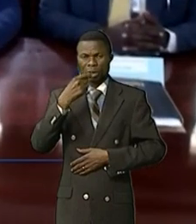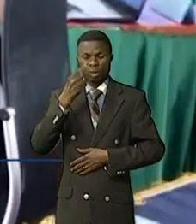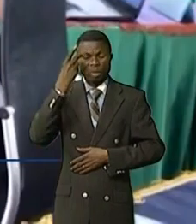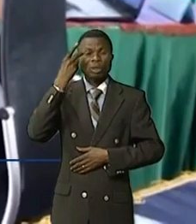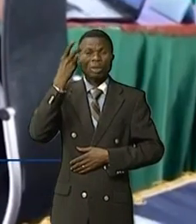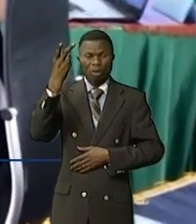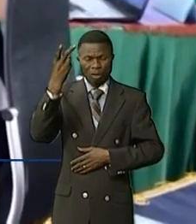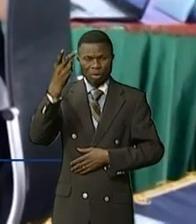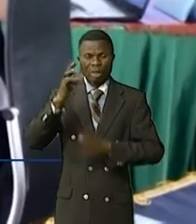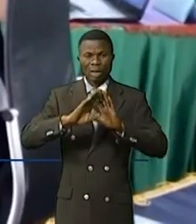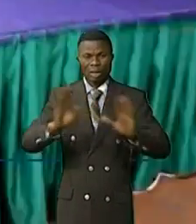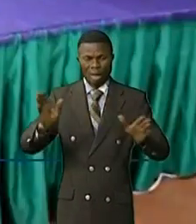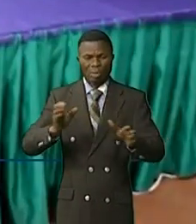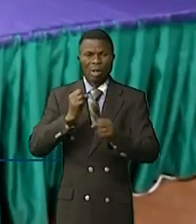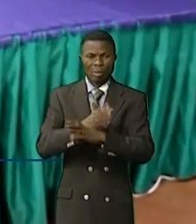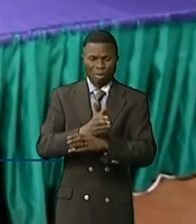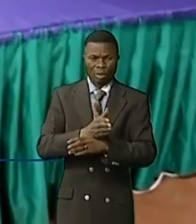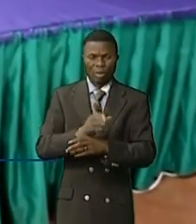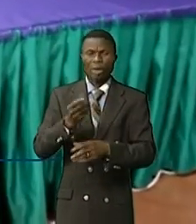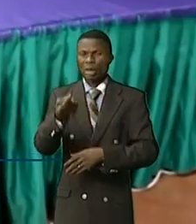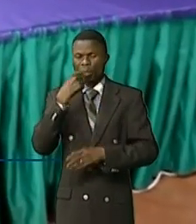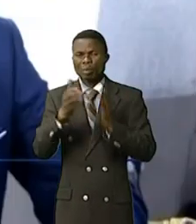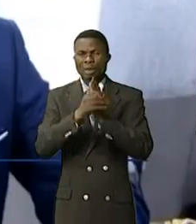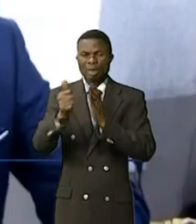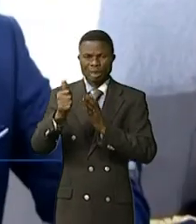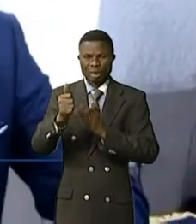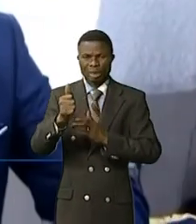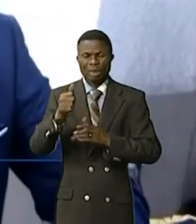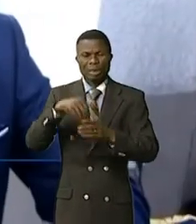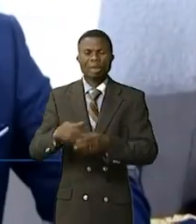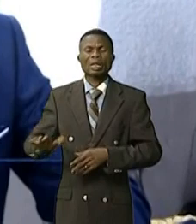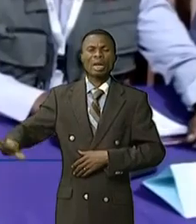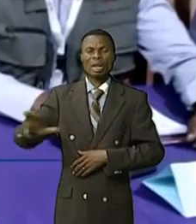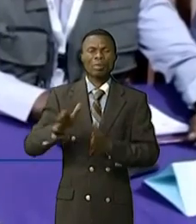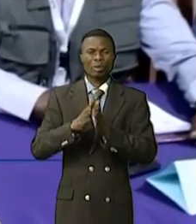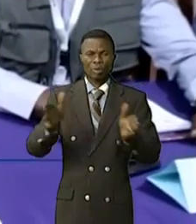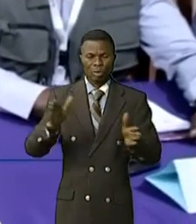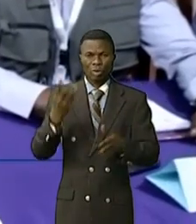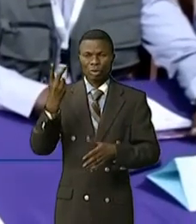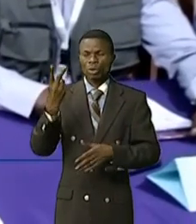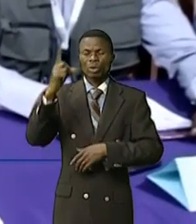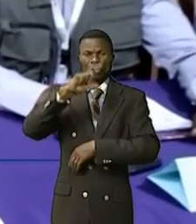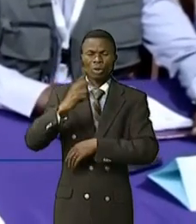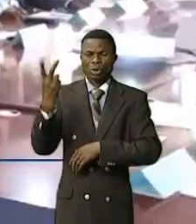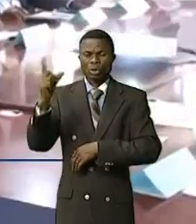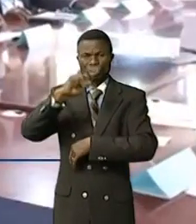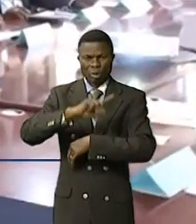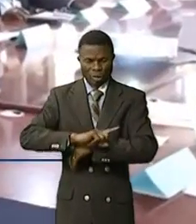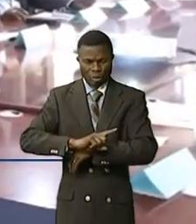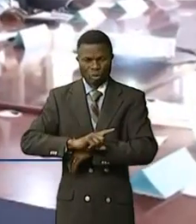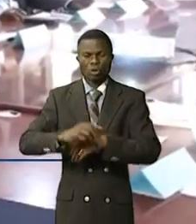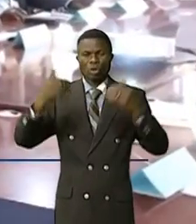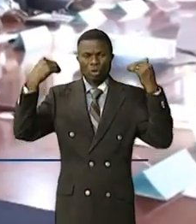rendre accessibles et disponibles les produits de qualité sur l'ensemble du territoire national. Durant 4 jours, les délégués venus de 12 provinces de la